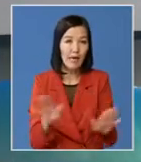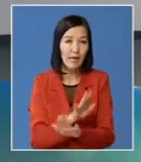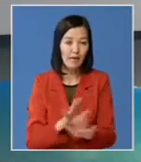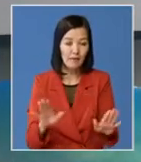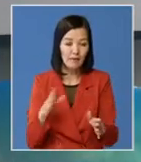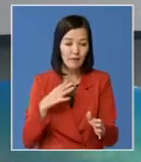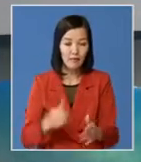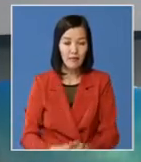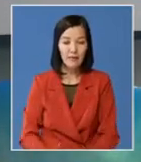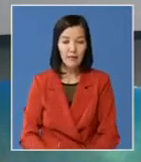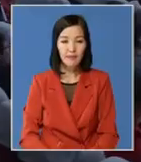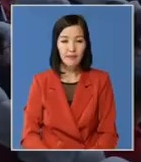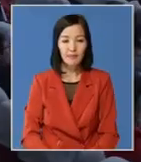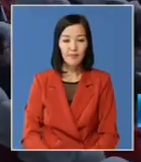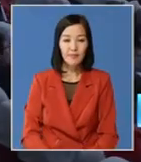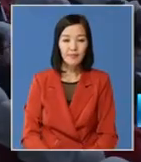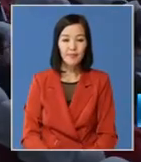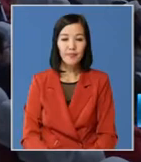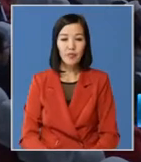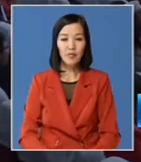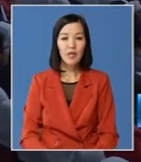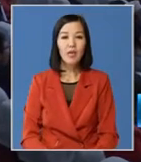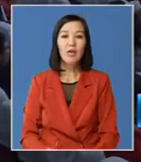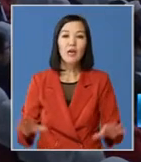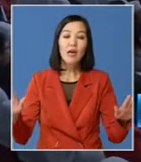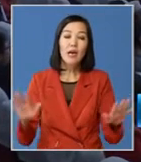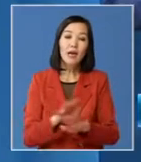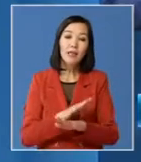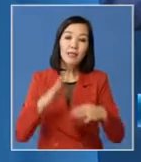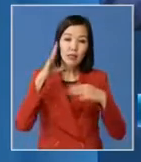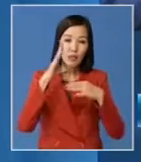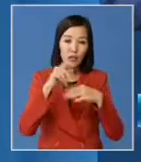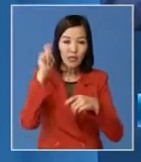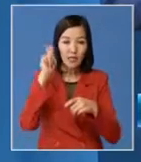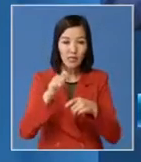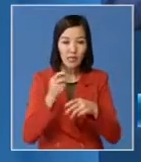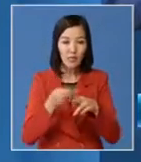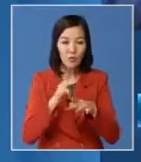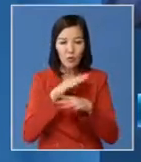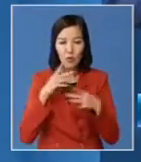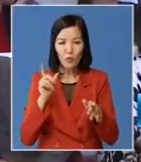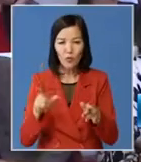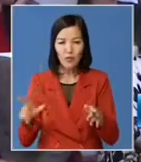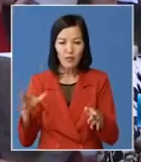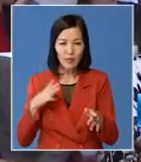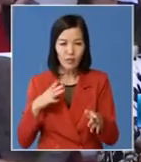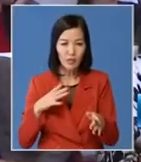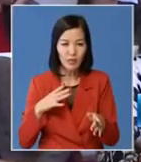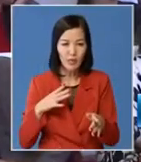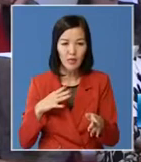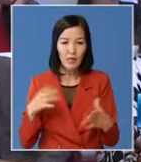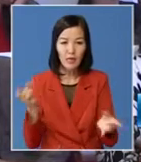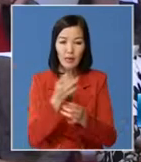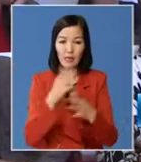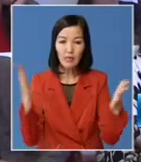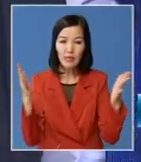шашу шашты. Жыр кешіне келген жұрттың қарасы қалың. Тыңдармандары ақының өлең шумақтарына сусап қалса керек. Мәдениет